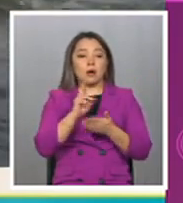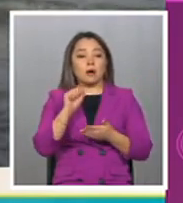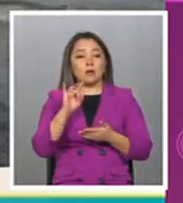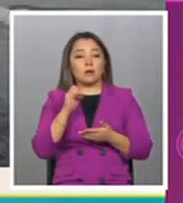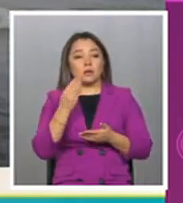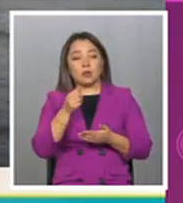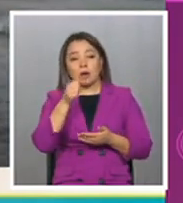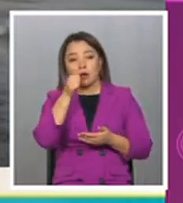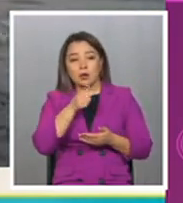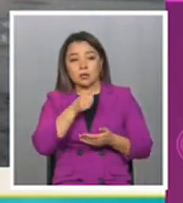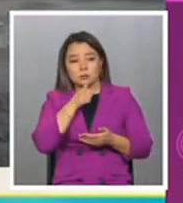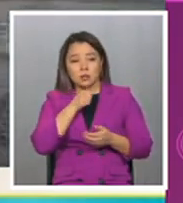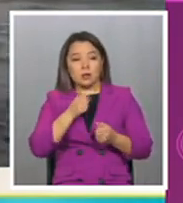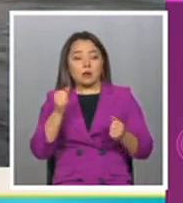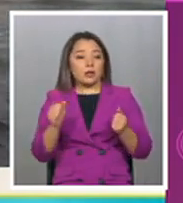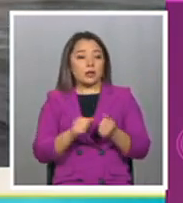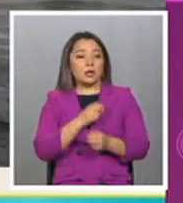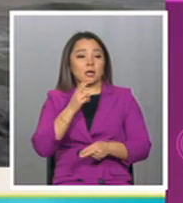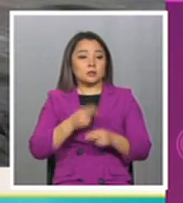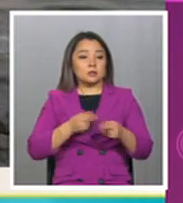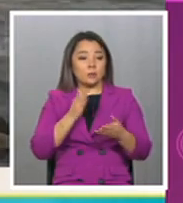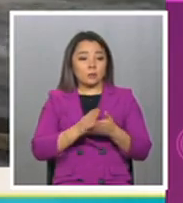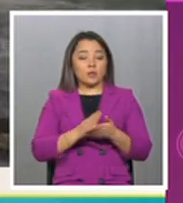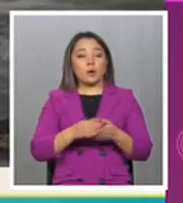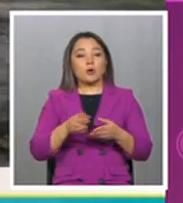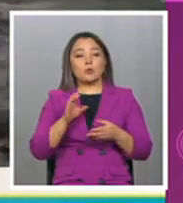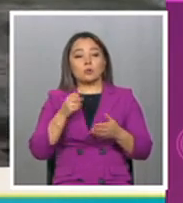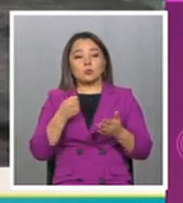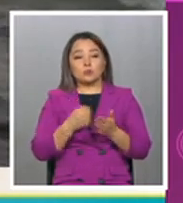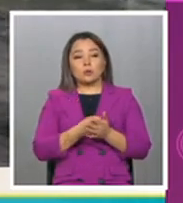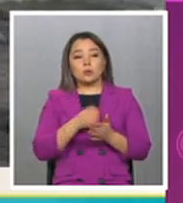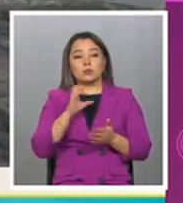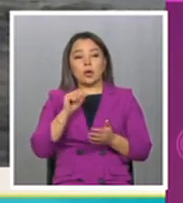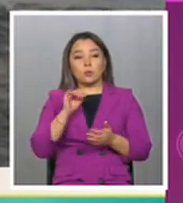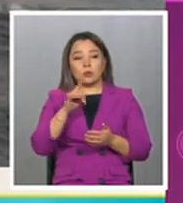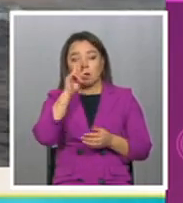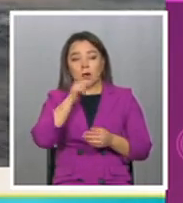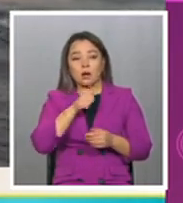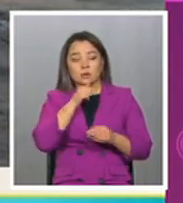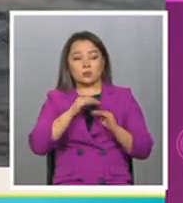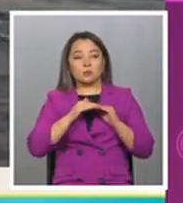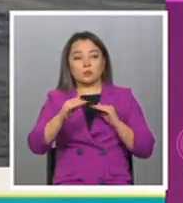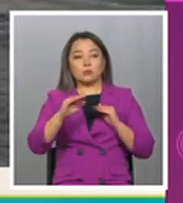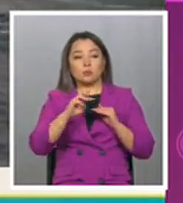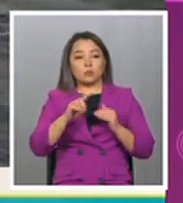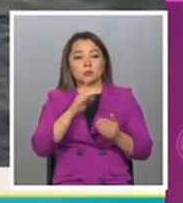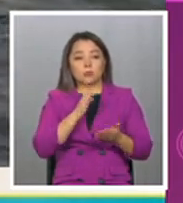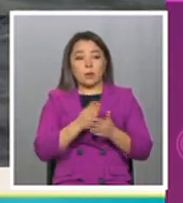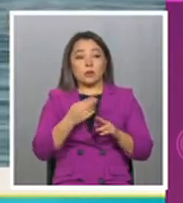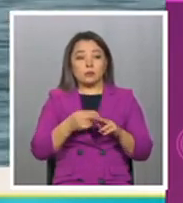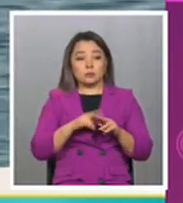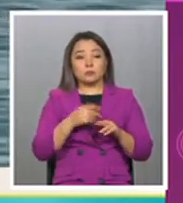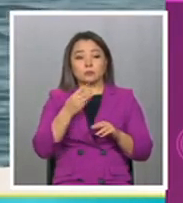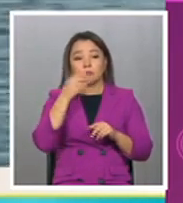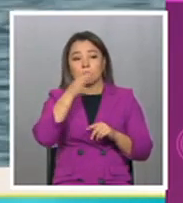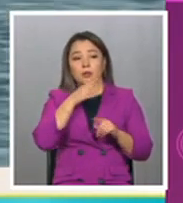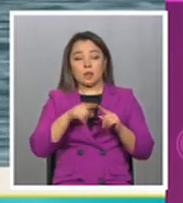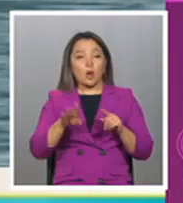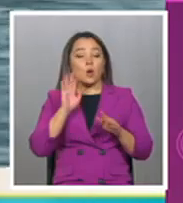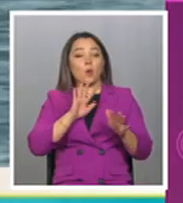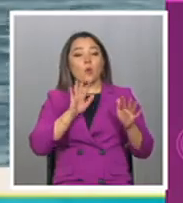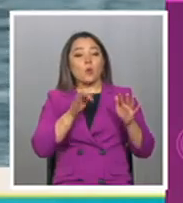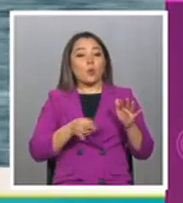балқаш қатып қалады да, мұз сәуір айына дейін жатады. Осыдан мыңдаған жылдар бұрын қазіргі бір көлдің